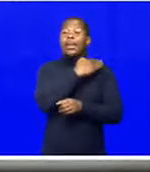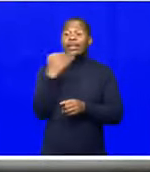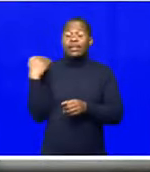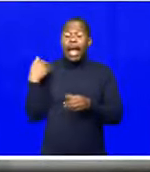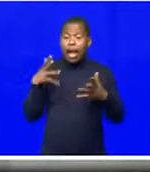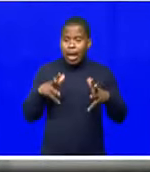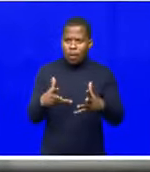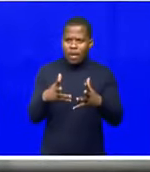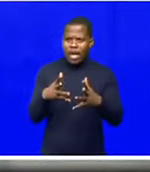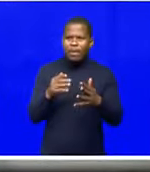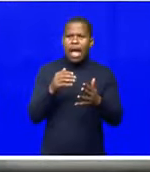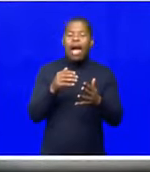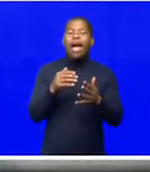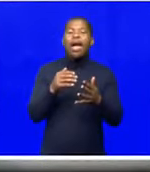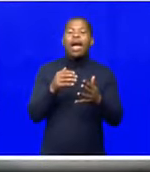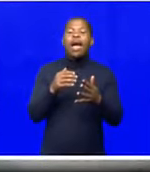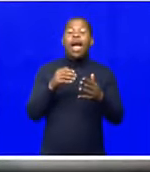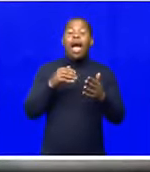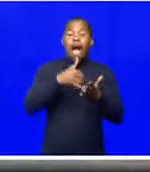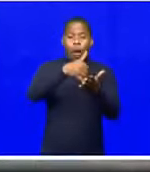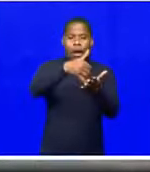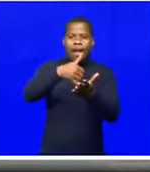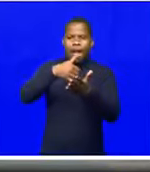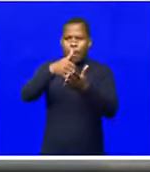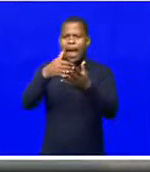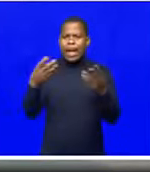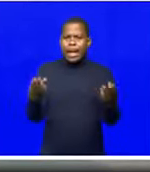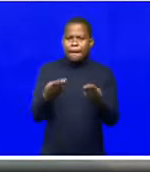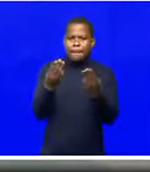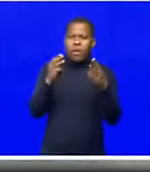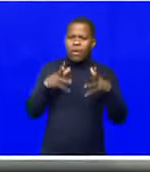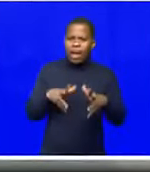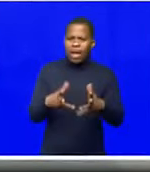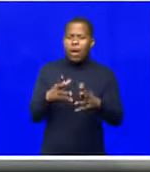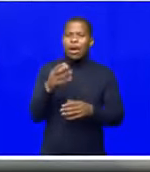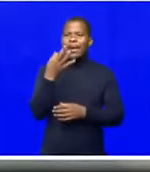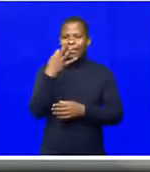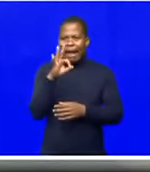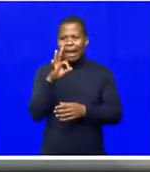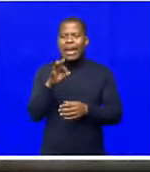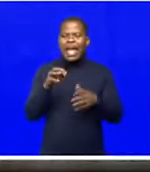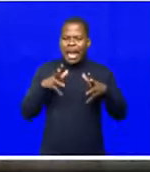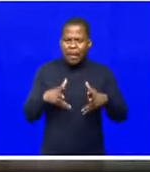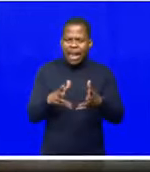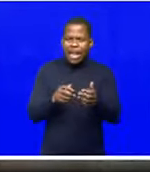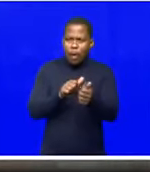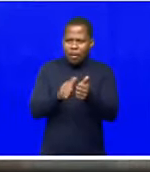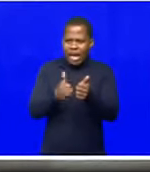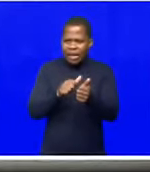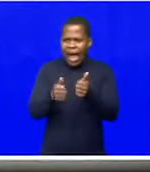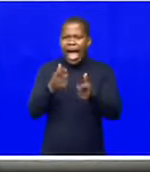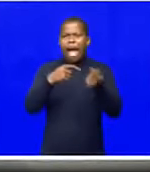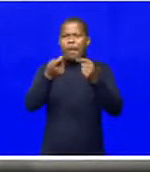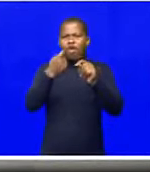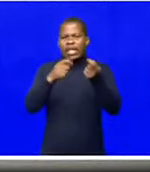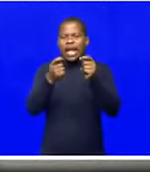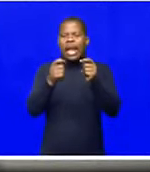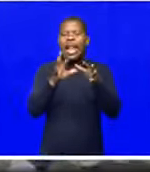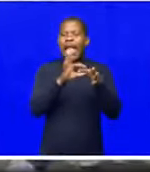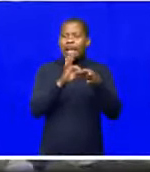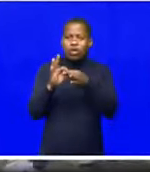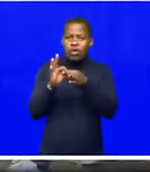balimi labangemashumi lamathathu labakhonile ukukhicita kudla lokuningi kakhulu umbila labawuthengisele iNational Maize